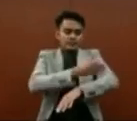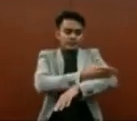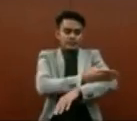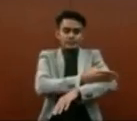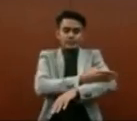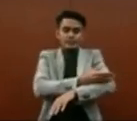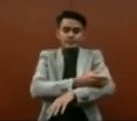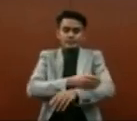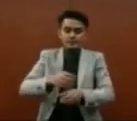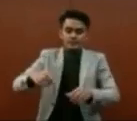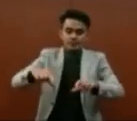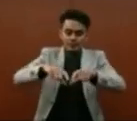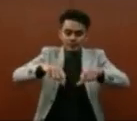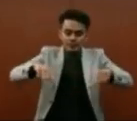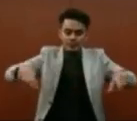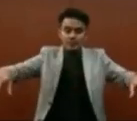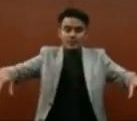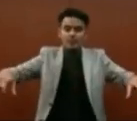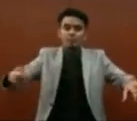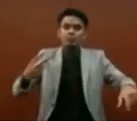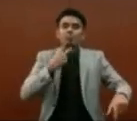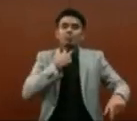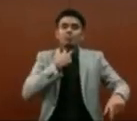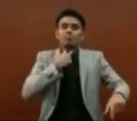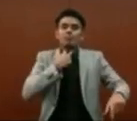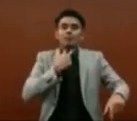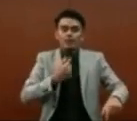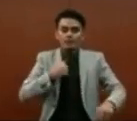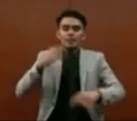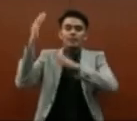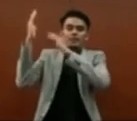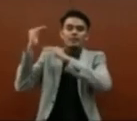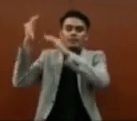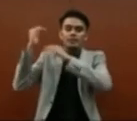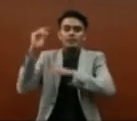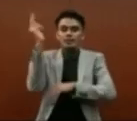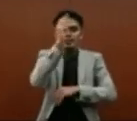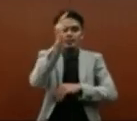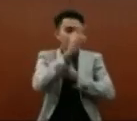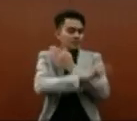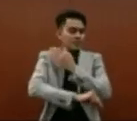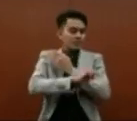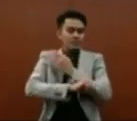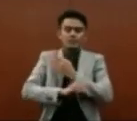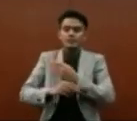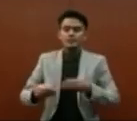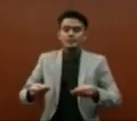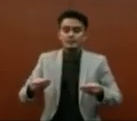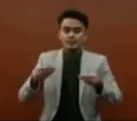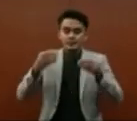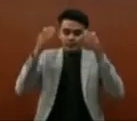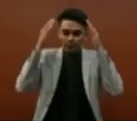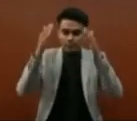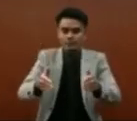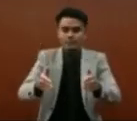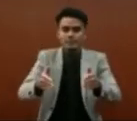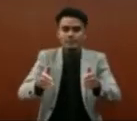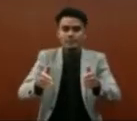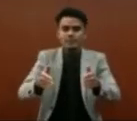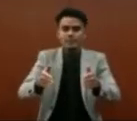terjejas dinner Islam Hai saya juga berharap agar pihak gaya Negeri memberikan tumpuan khusus